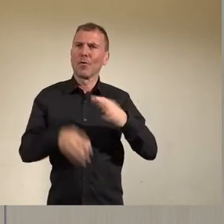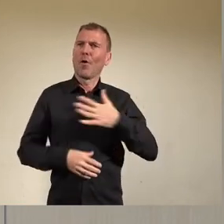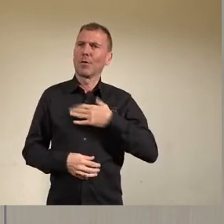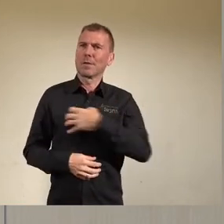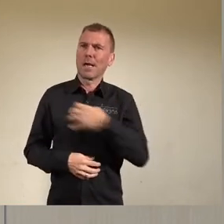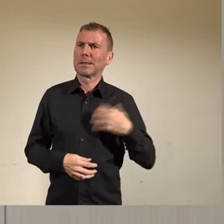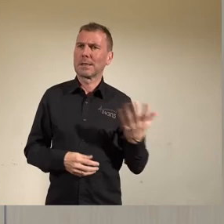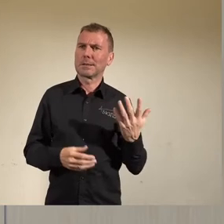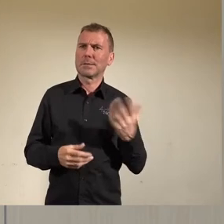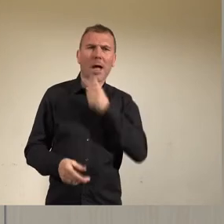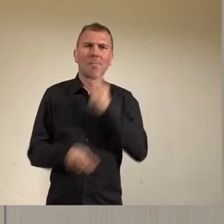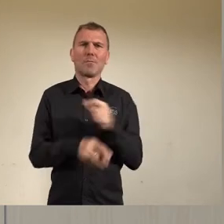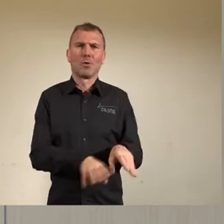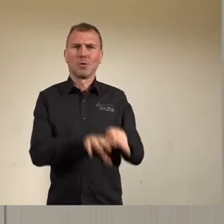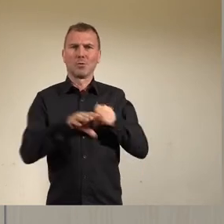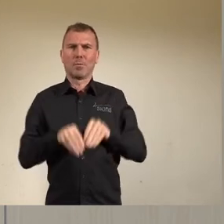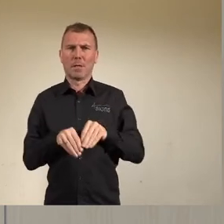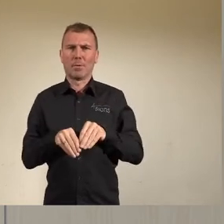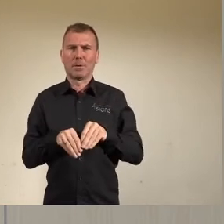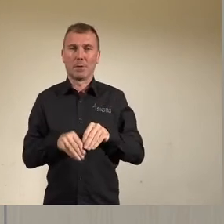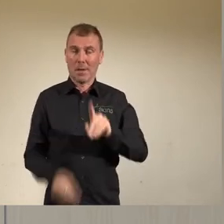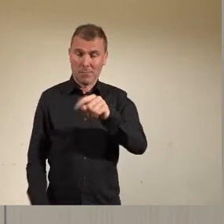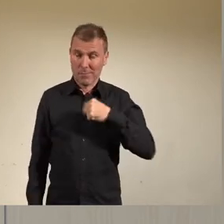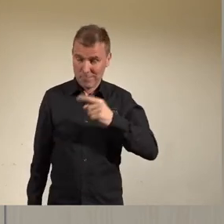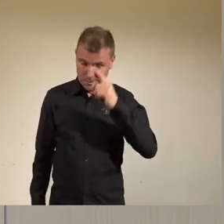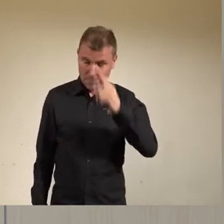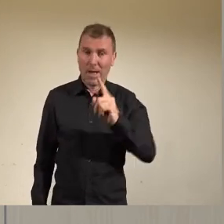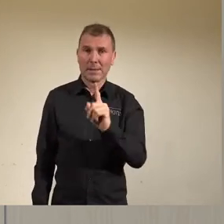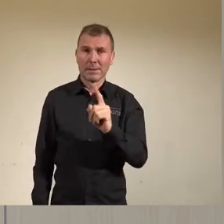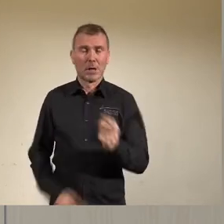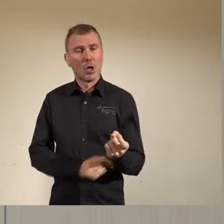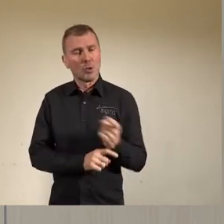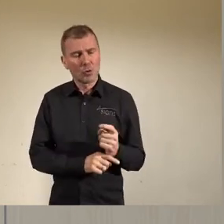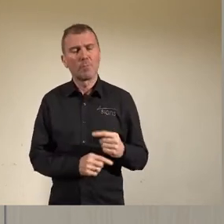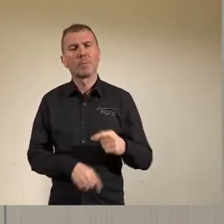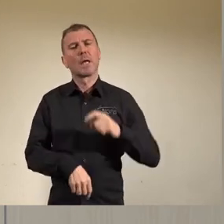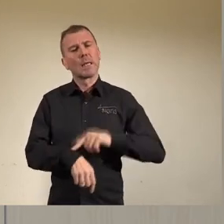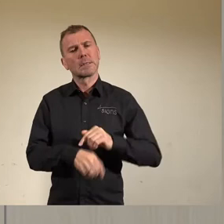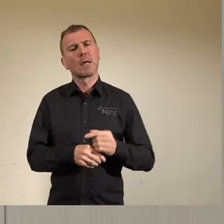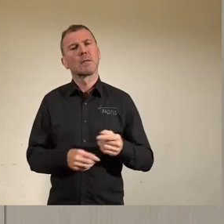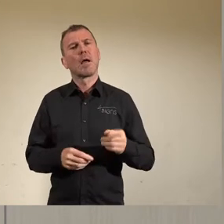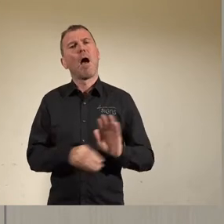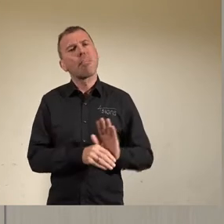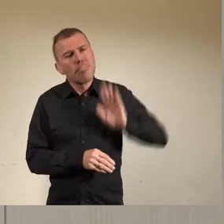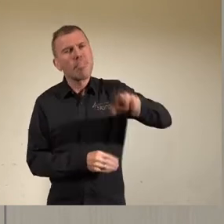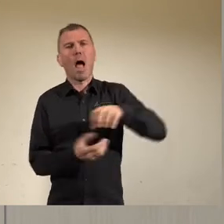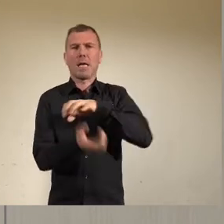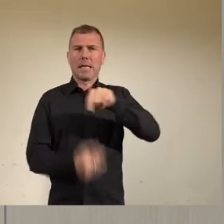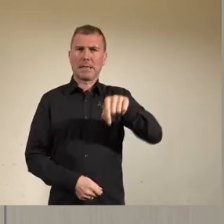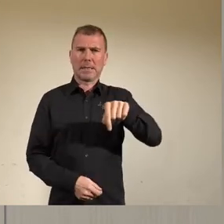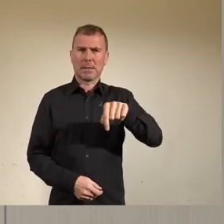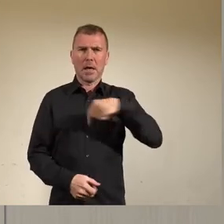Dresden Verantwortung zu übernehmen. Wir wissen aber, es wird eine Zeit nach der Krise geben und dafür müssen wir die